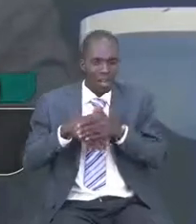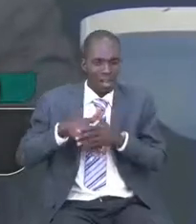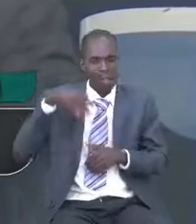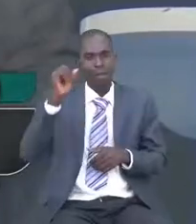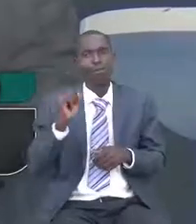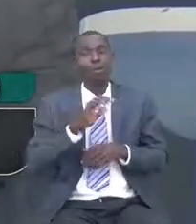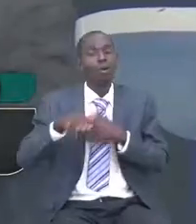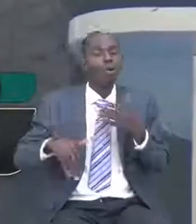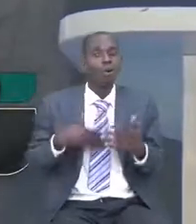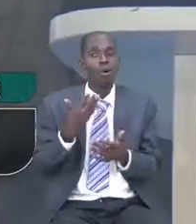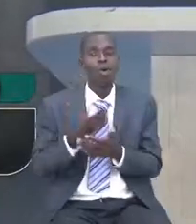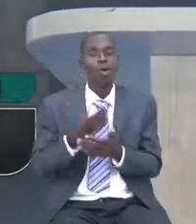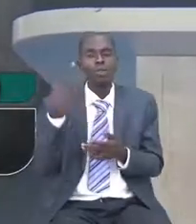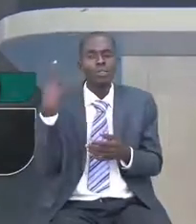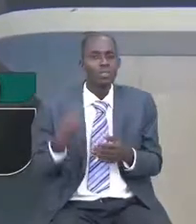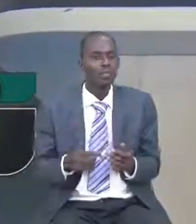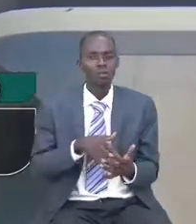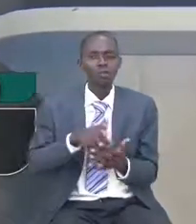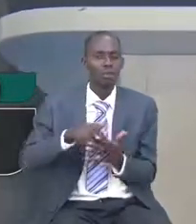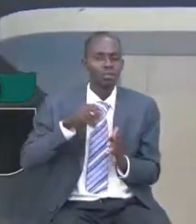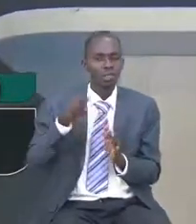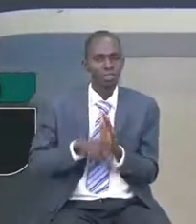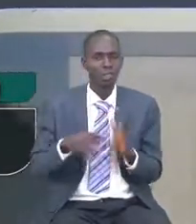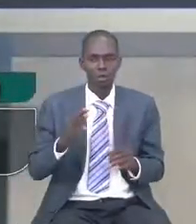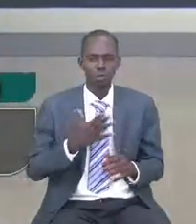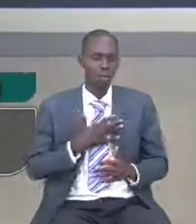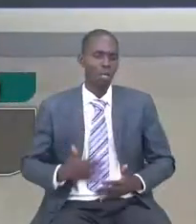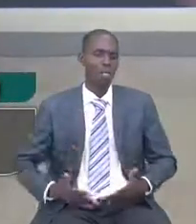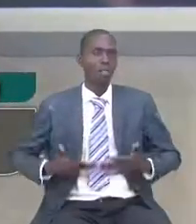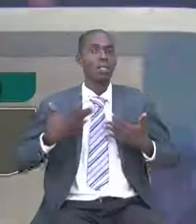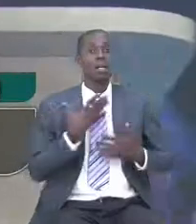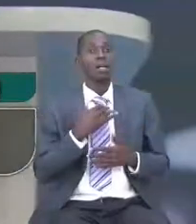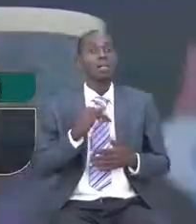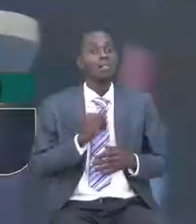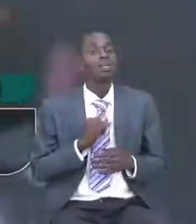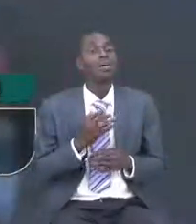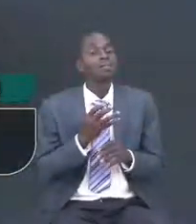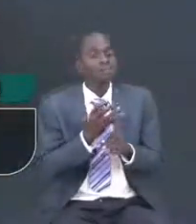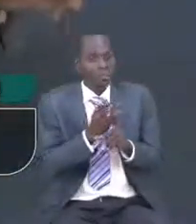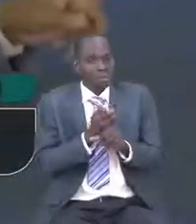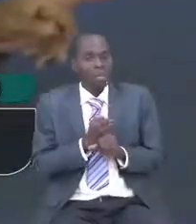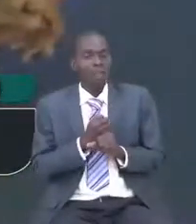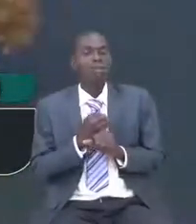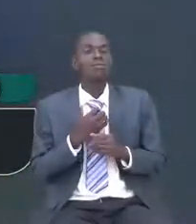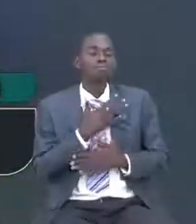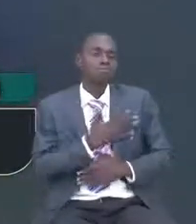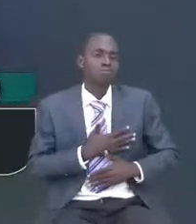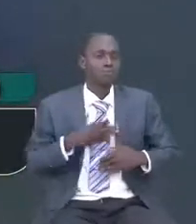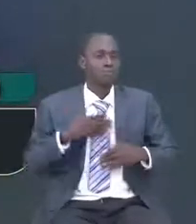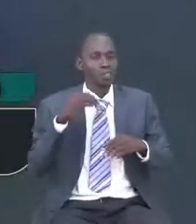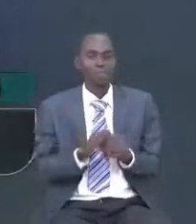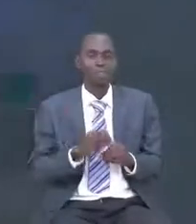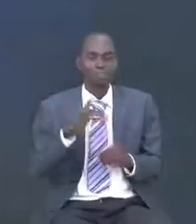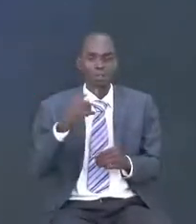vie tous les défauts de ma vie. Et je prends plaisir dans les pressions. Dans ta